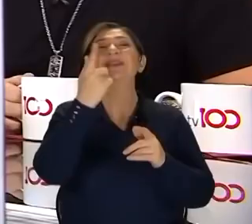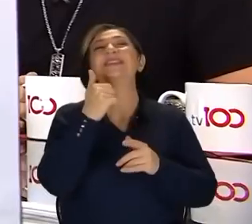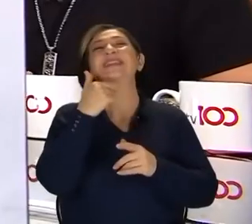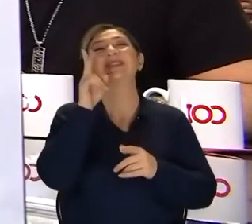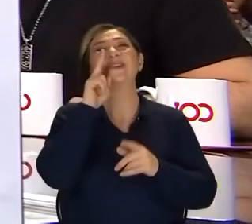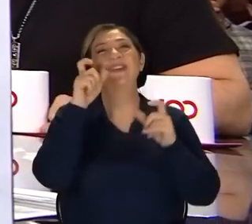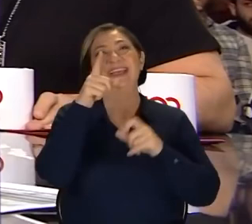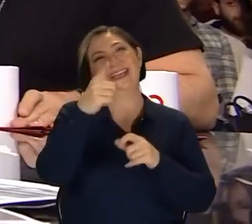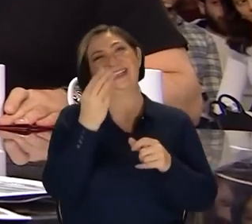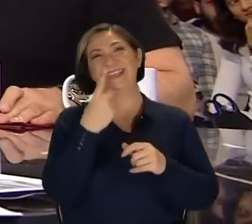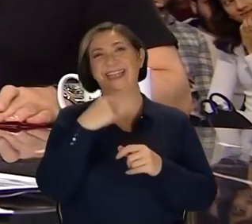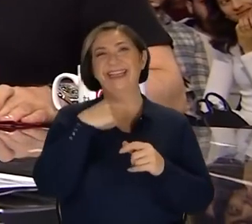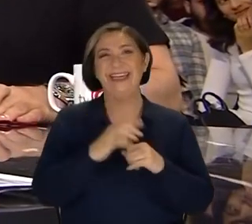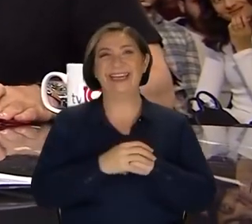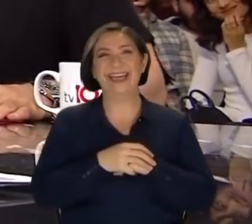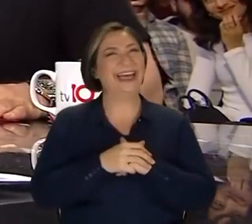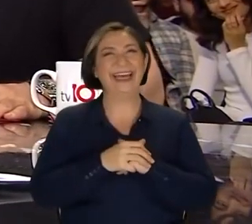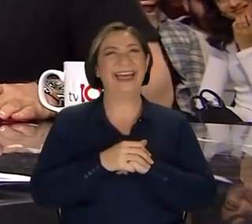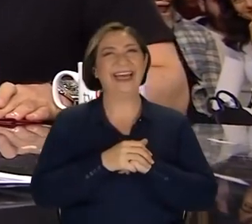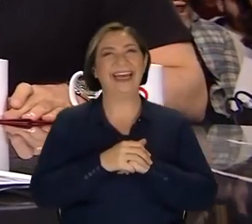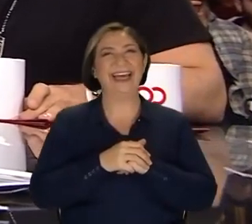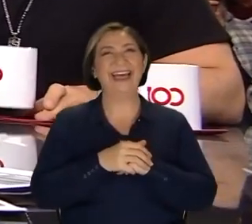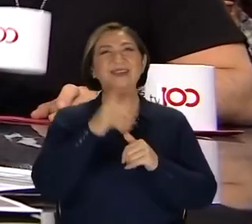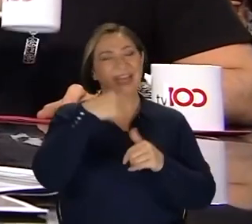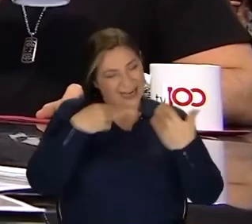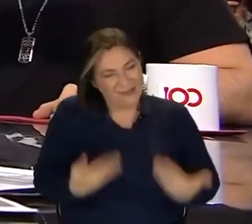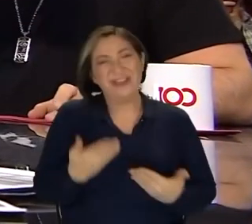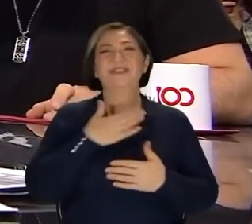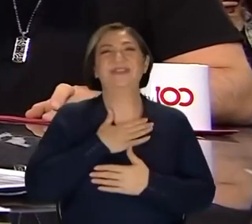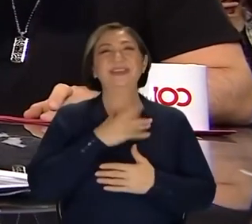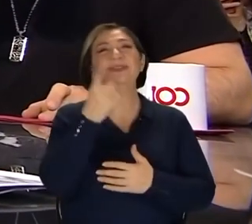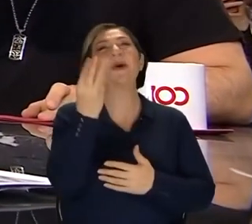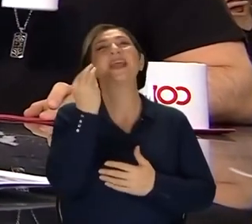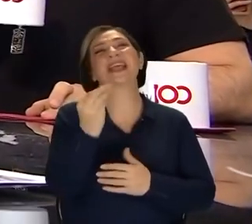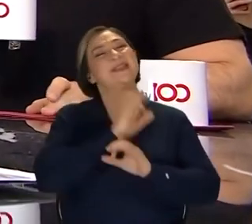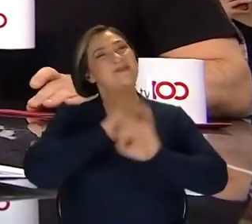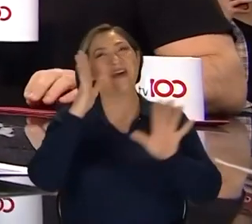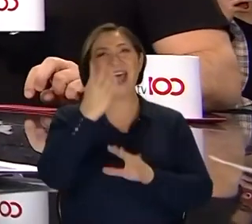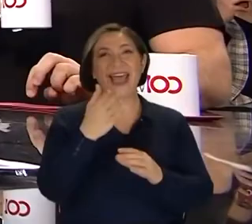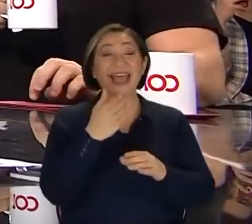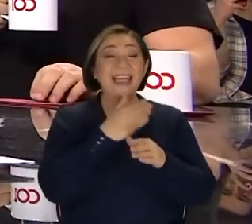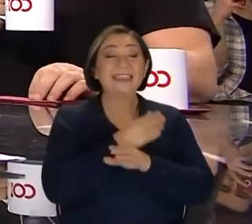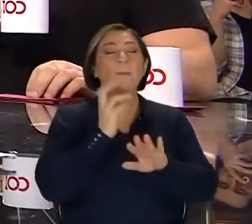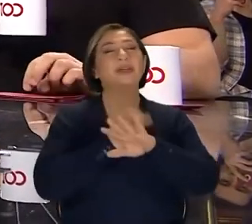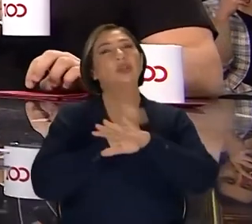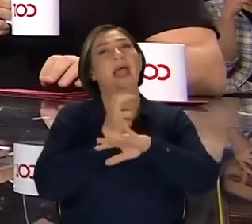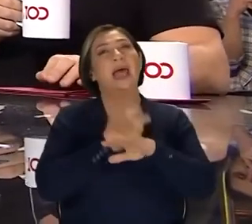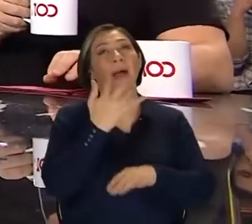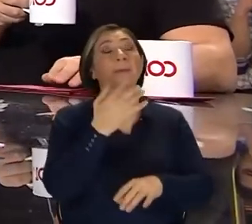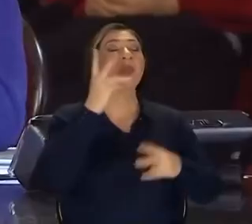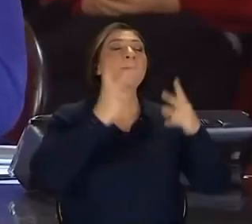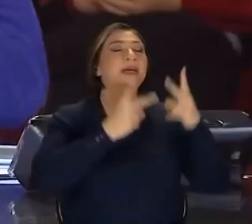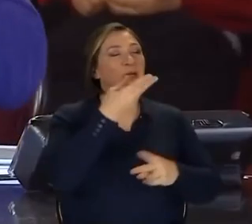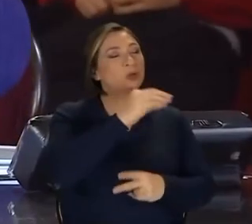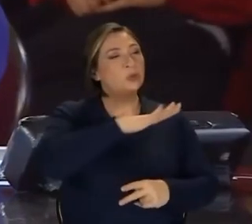Hadi son fotoğrafı da göstereyim. Ulan çok komik. Bu tamam. Buna razıyım. Çok iyi bu. Çok iyi. Çok ya çocukların... Maşallah. Okancığım